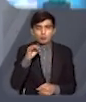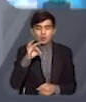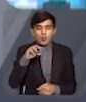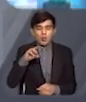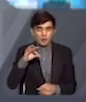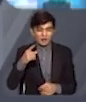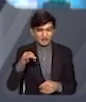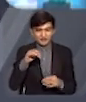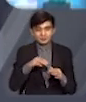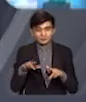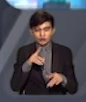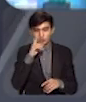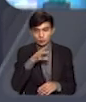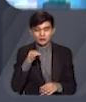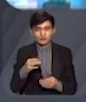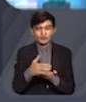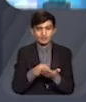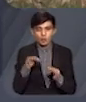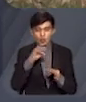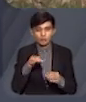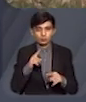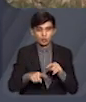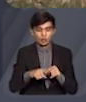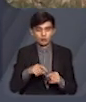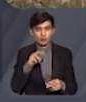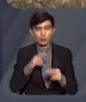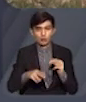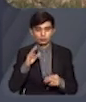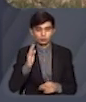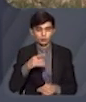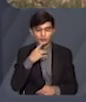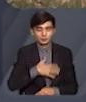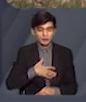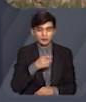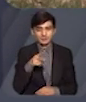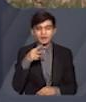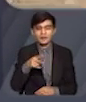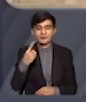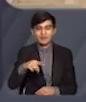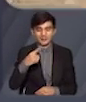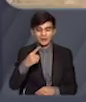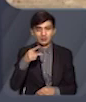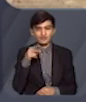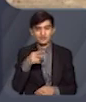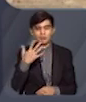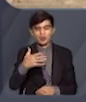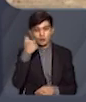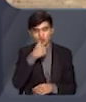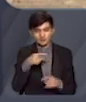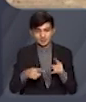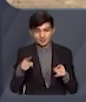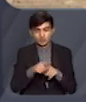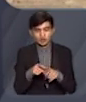жұмыстарын жүргізбесек, пайдалы қазбалар қолы азаят деп уайымдап отыр. Бар үміт 2021-2025 жылдарға арналған геологиялық